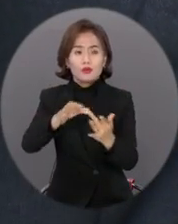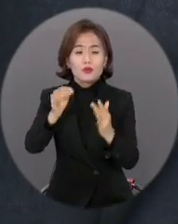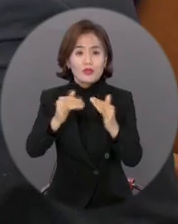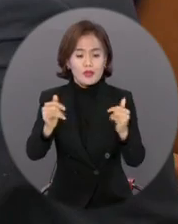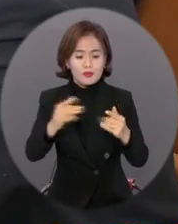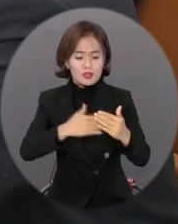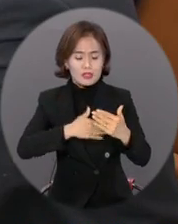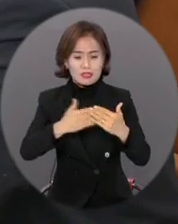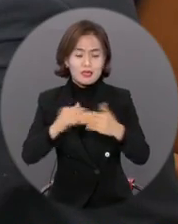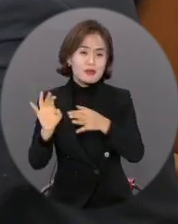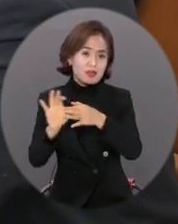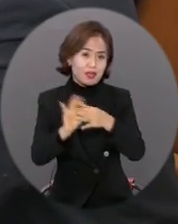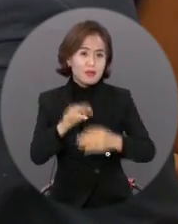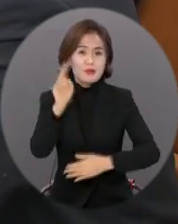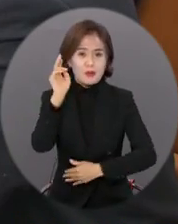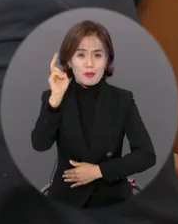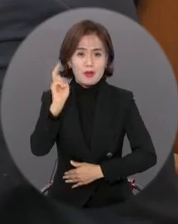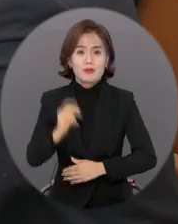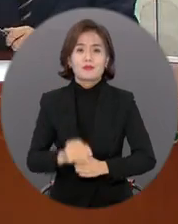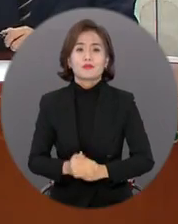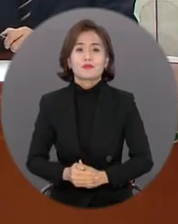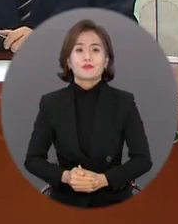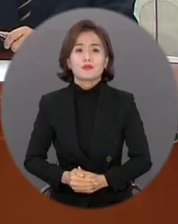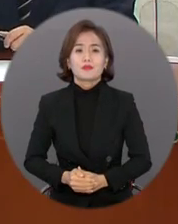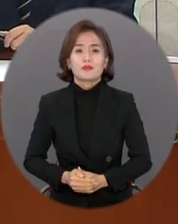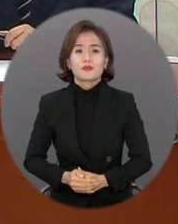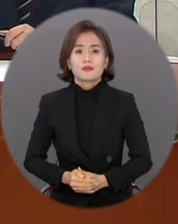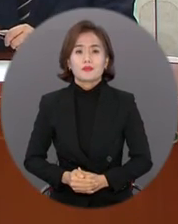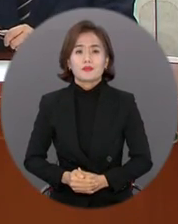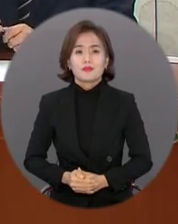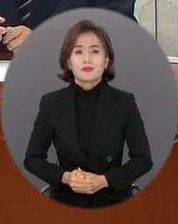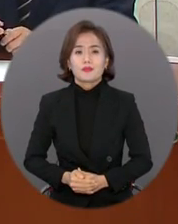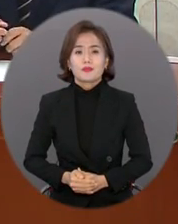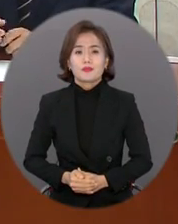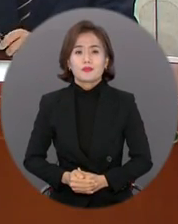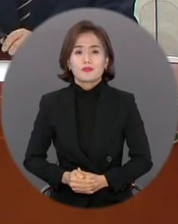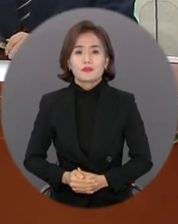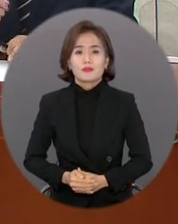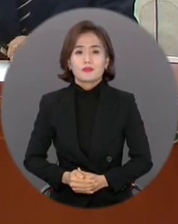선출직들의 긴장감이 이어질 것으로 전망되고 있습니다. MBC 뉴스 송정근입니다.